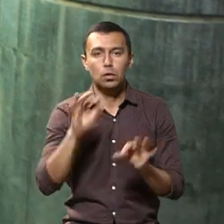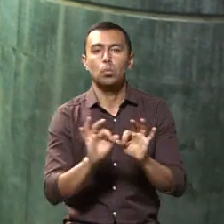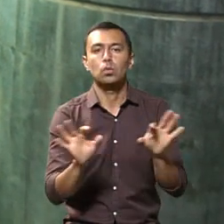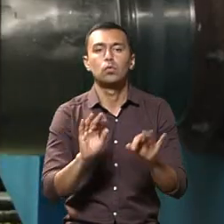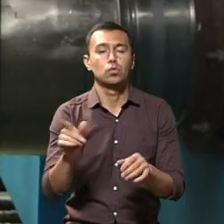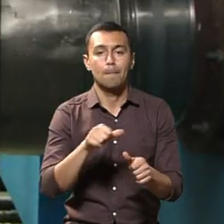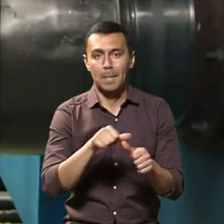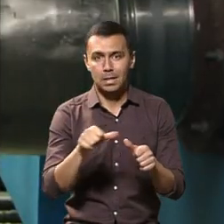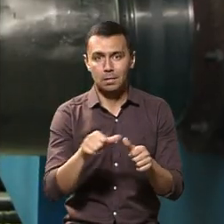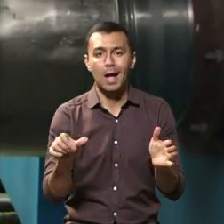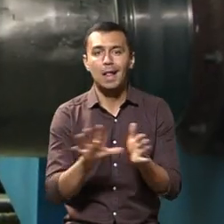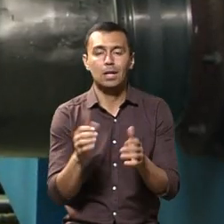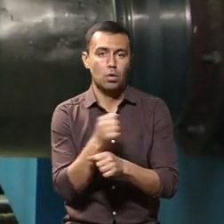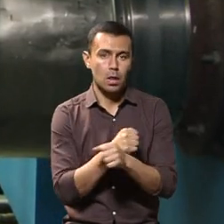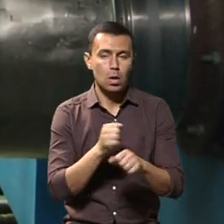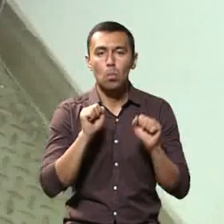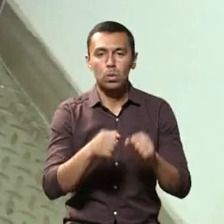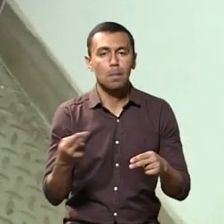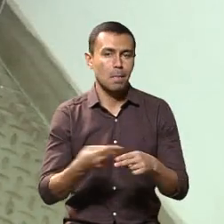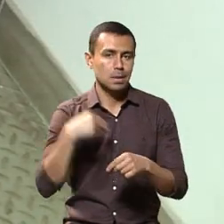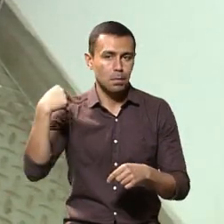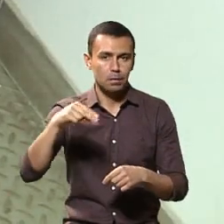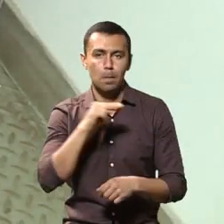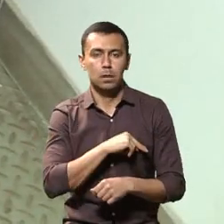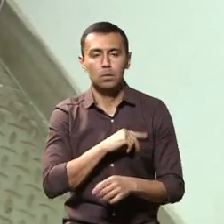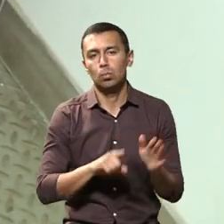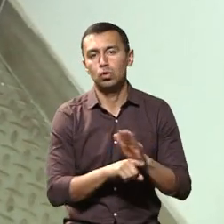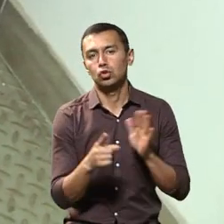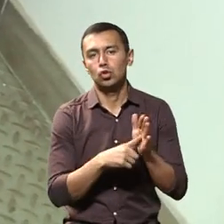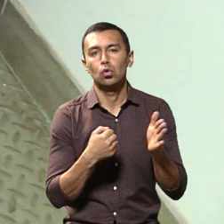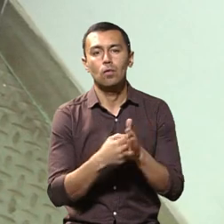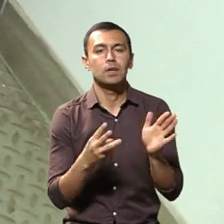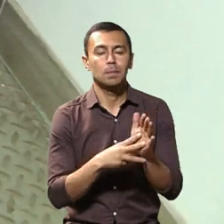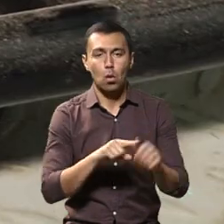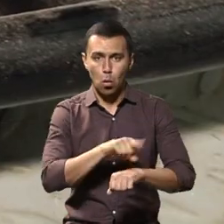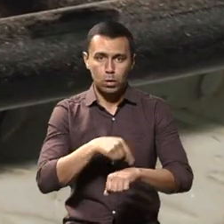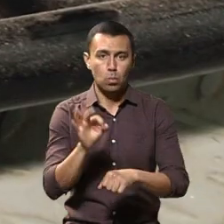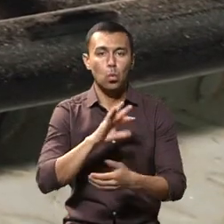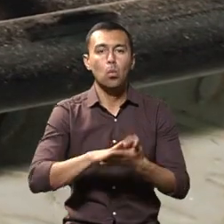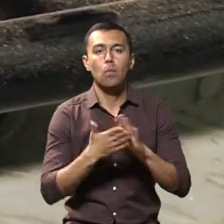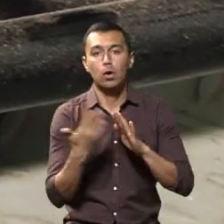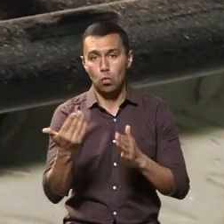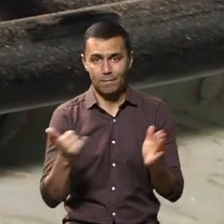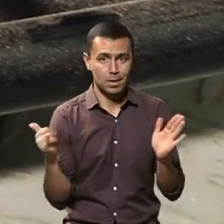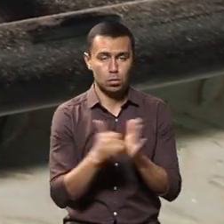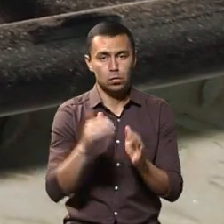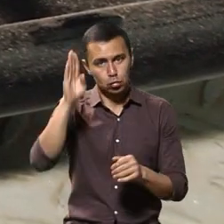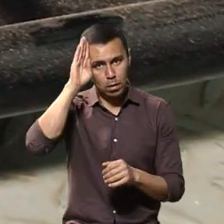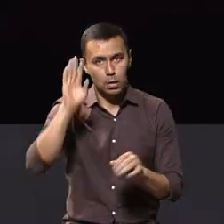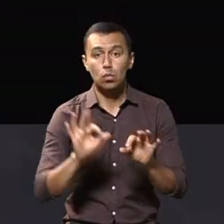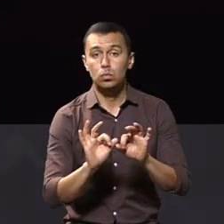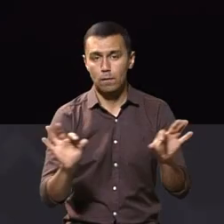що бензиновий електрогенератор може безперервно працювати від 6 до 8 годин. Про умови його встановлення чоловік